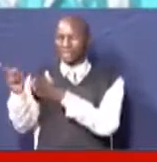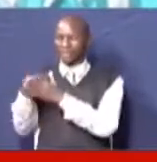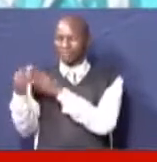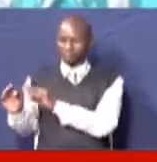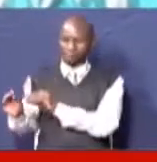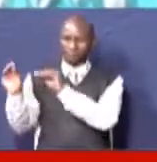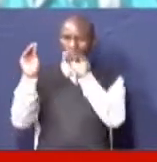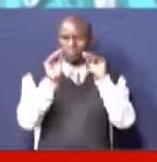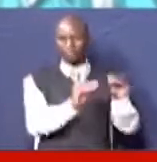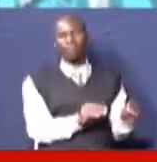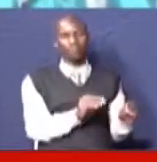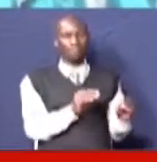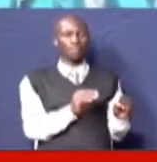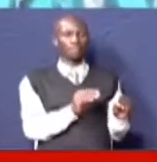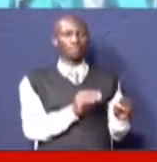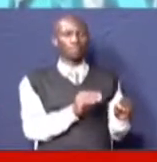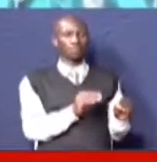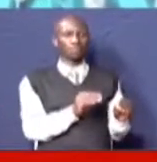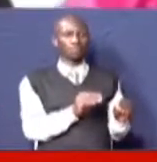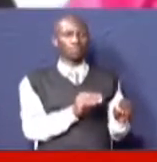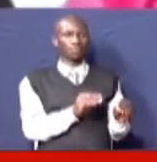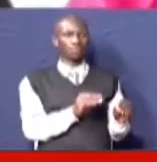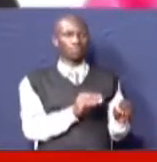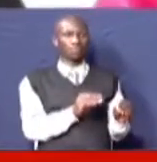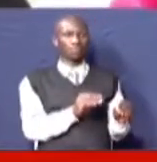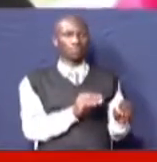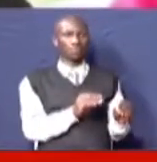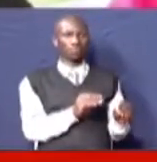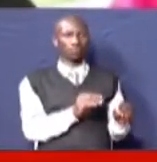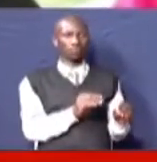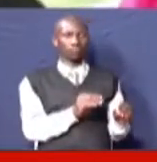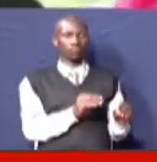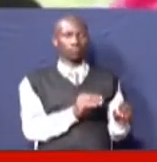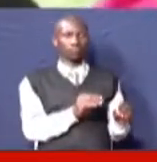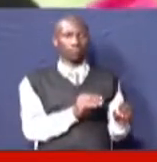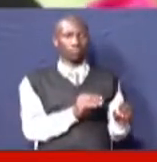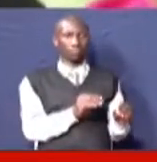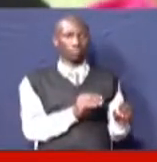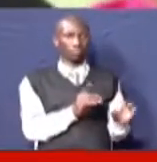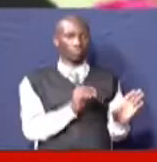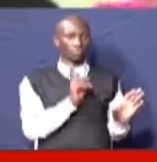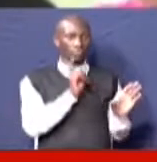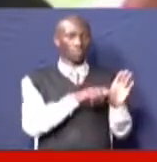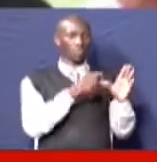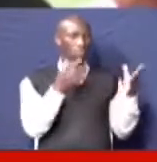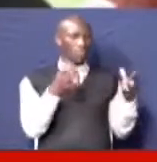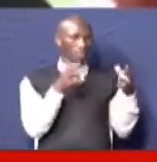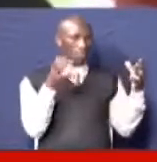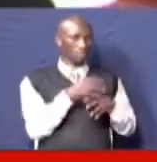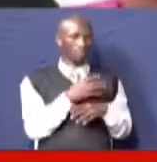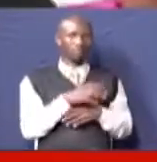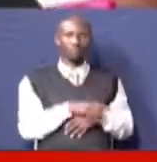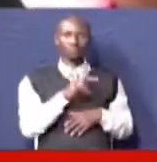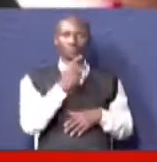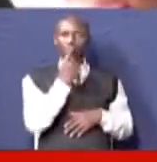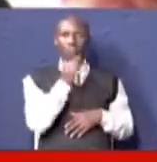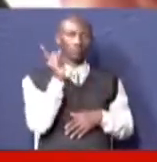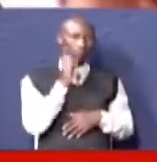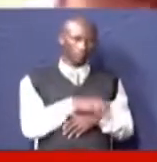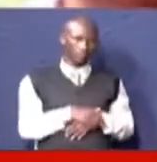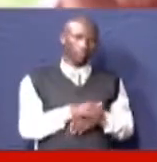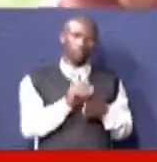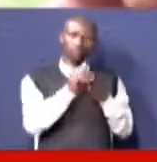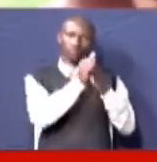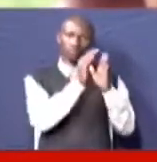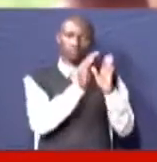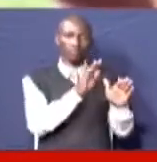chap kwithu another mie kumangwata nione ya Uteti ya Azimio la Umoja na kulikandhini wa ngwata nio ya Kenya Kwanza utongo ini